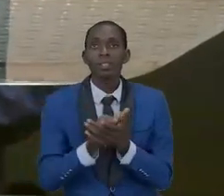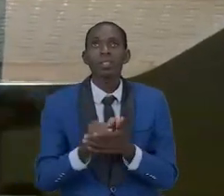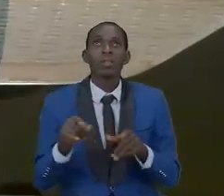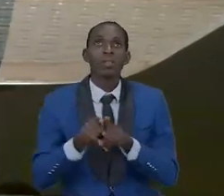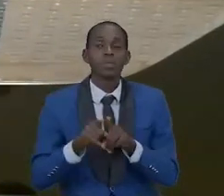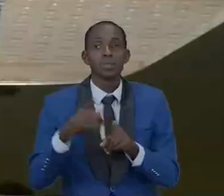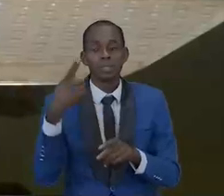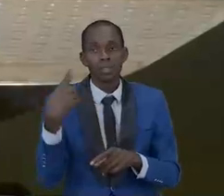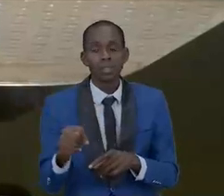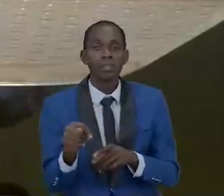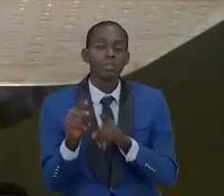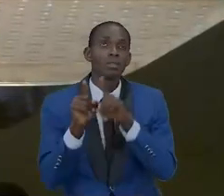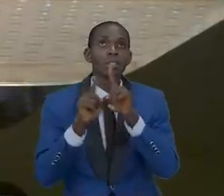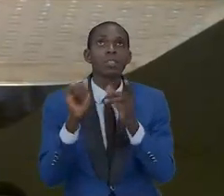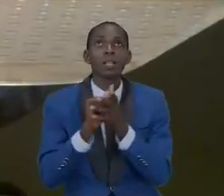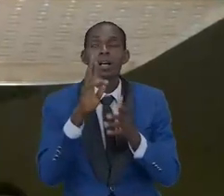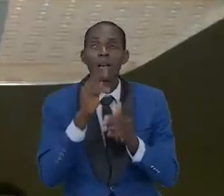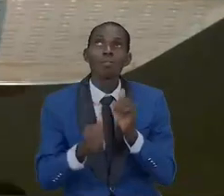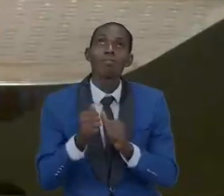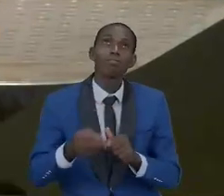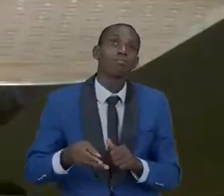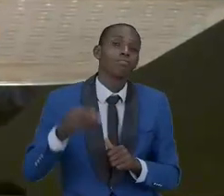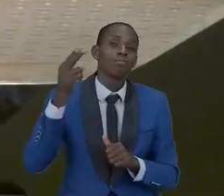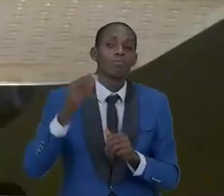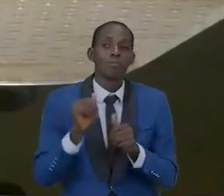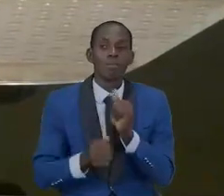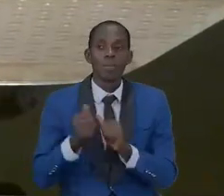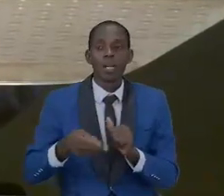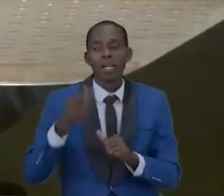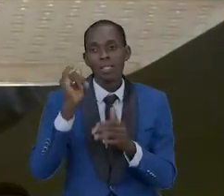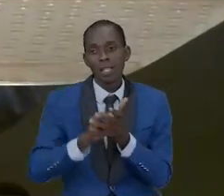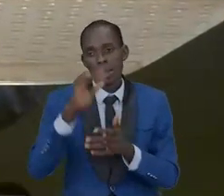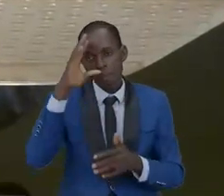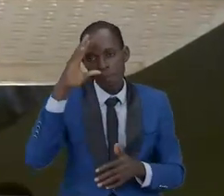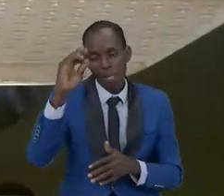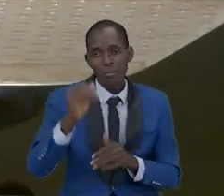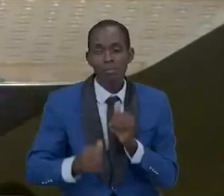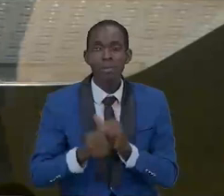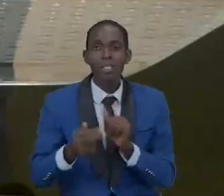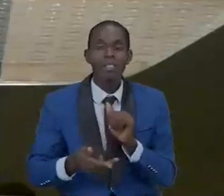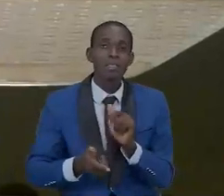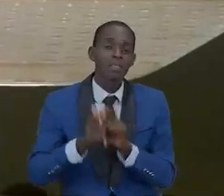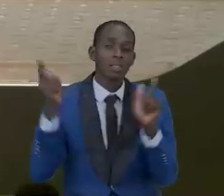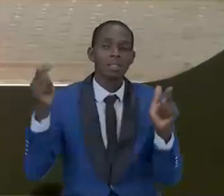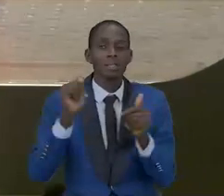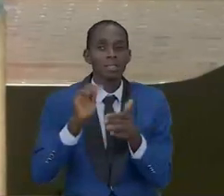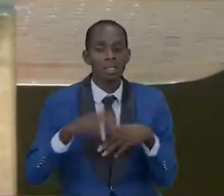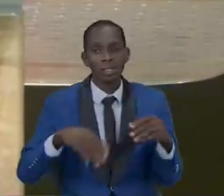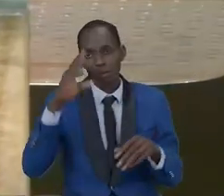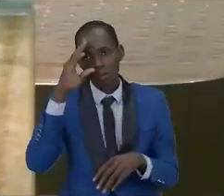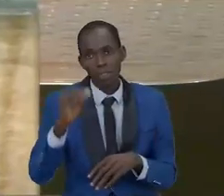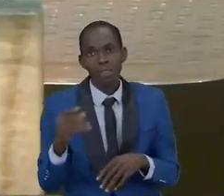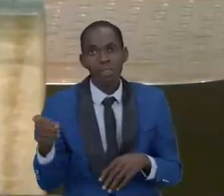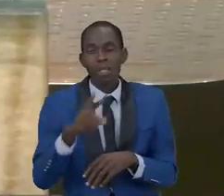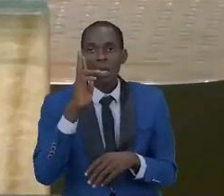qui sont plus élevés plus élevés que les hommes plus grandes que les hommes elles ne sont pas plus